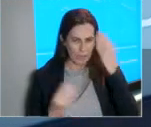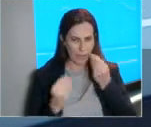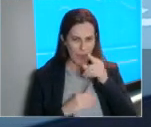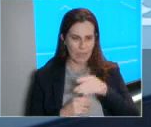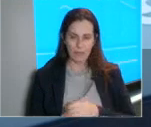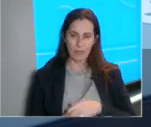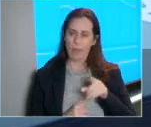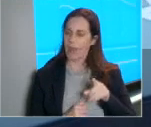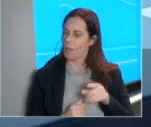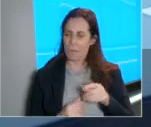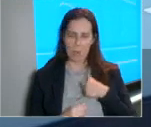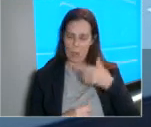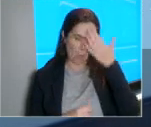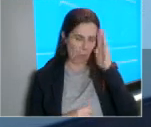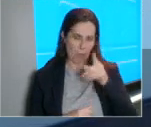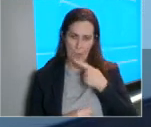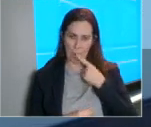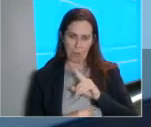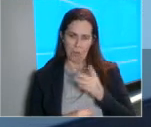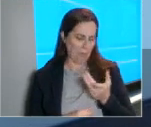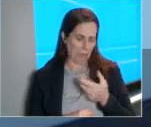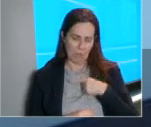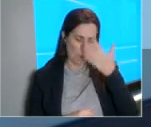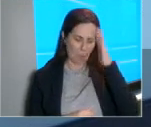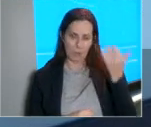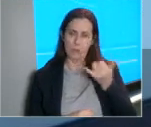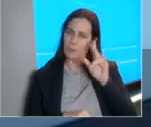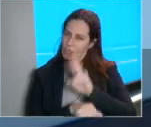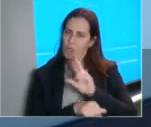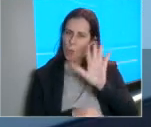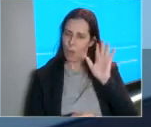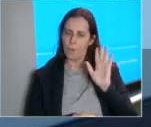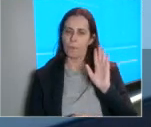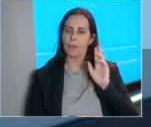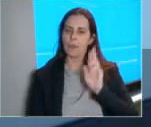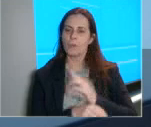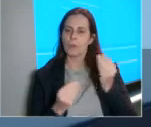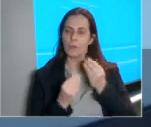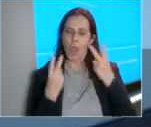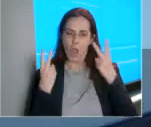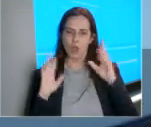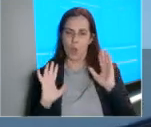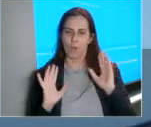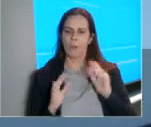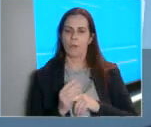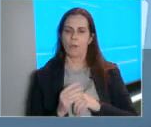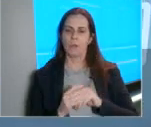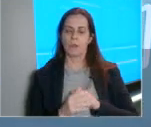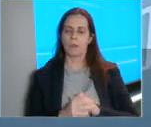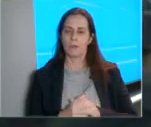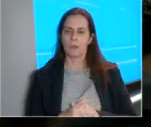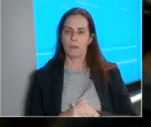כזה? אלה פרטים שאני לא מכיר, וספקולציות, ותמיד תיזהר. תישאר בדבר המהותי